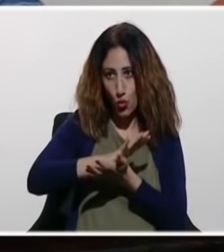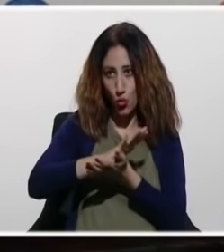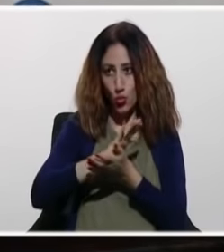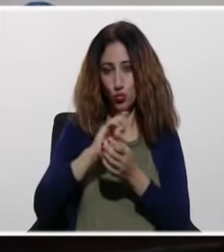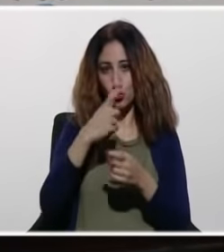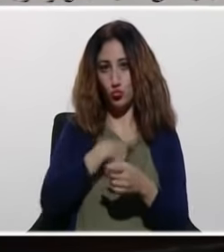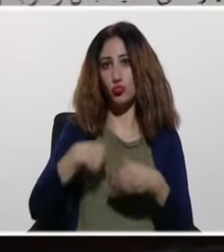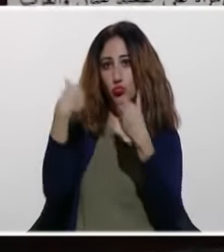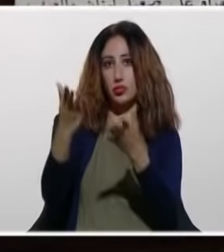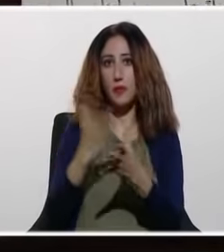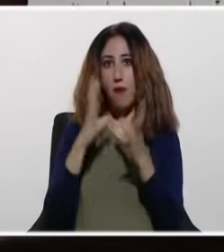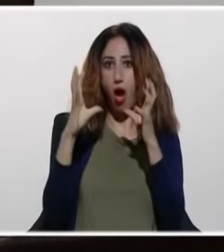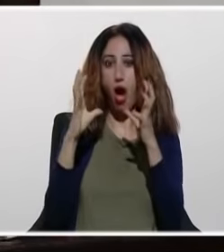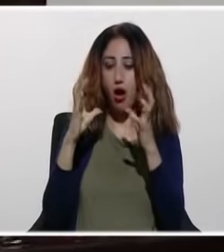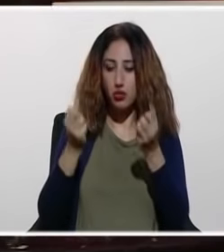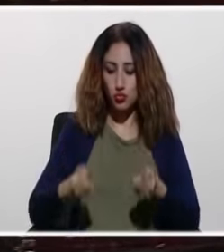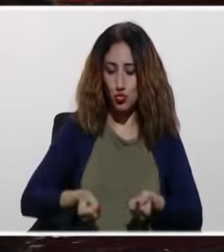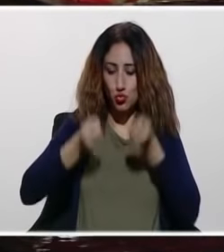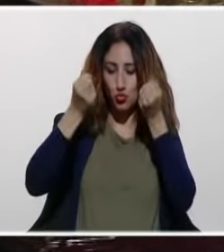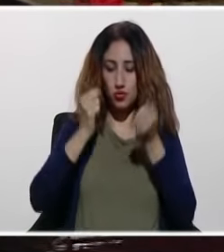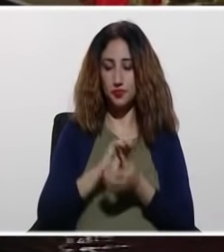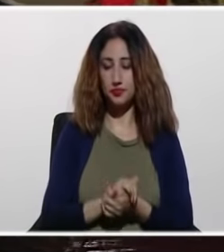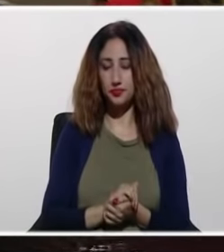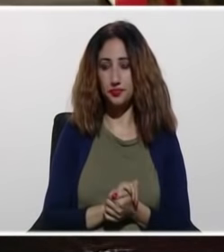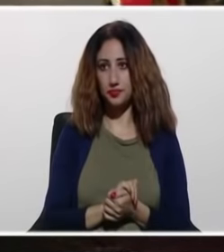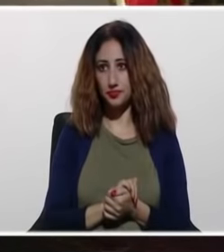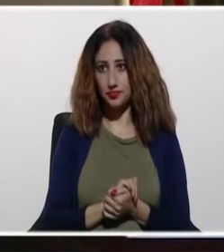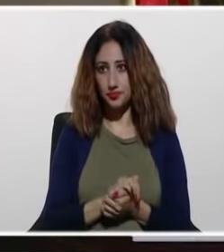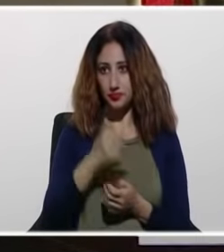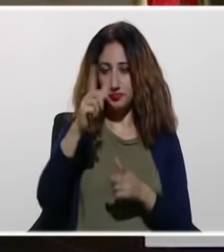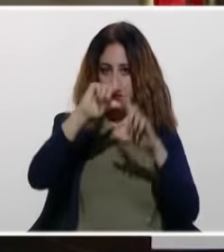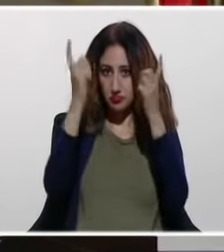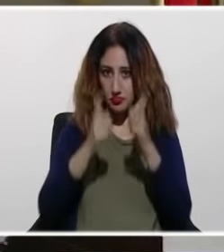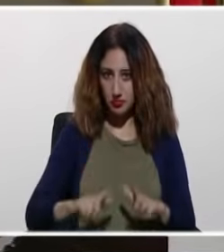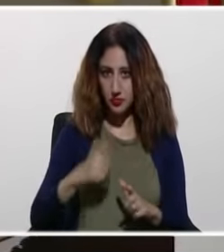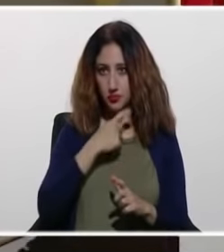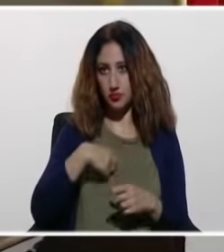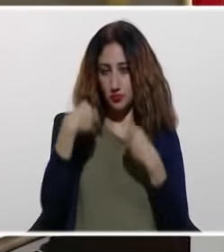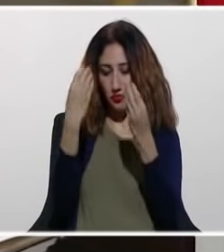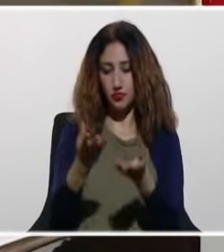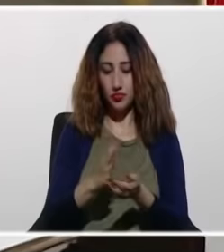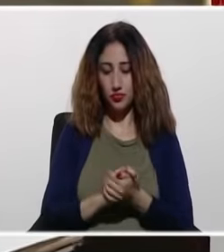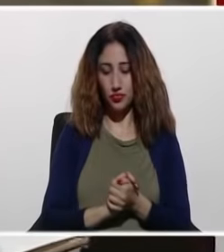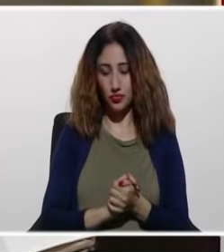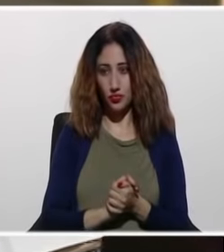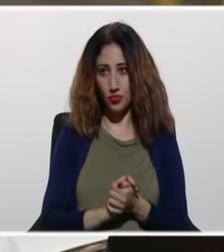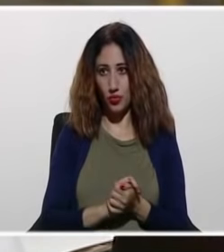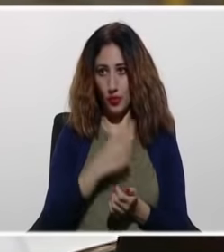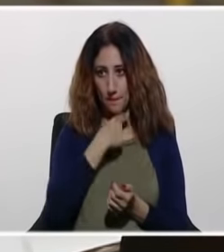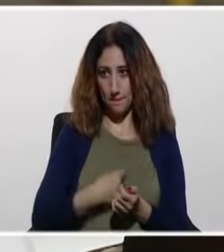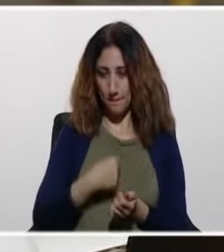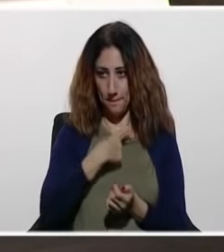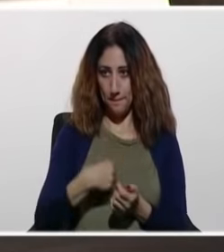فيها اول الحمد لله. واخدة ماجستير. اول في ميزاني. واول اوفرول. دي بقى الميداليات والكؤوس اللي حضرتك